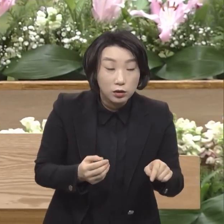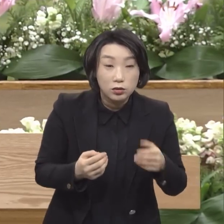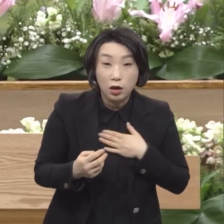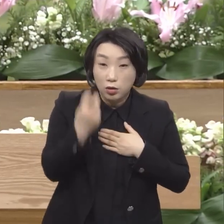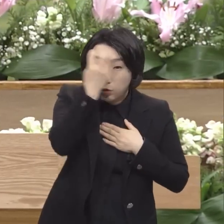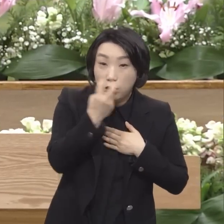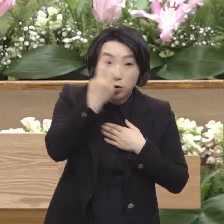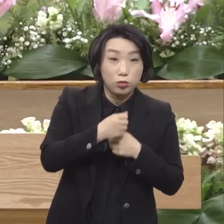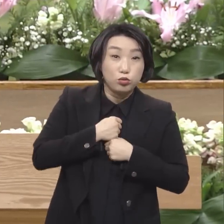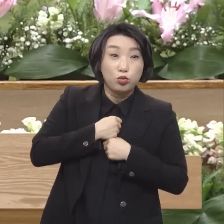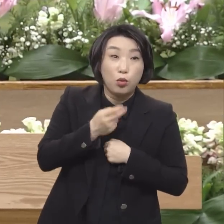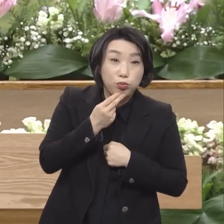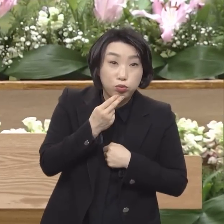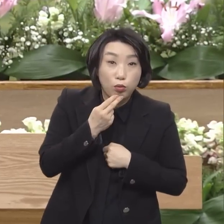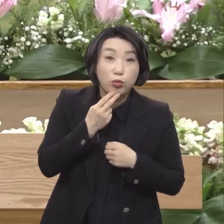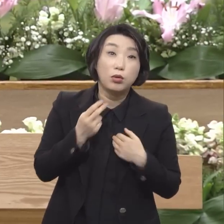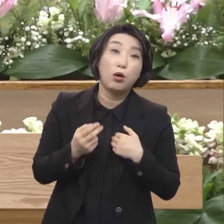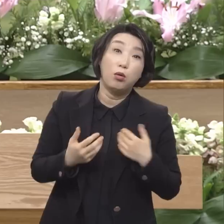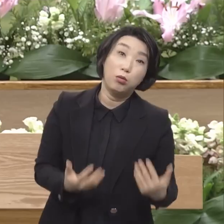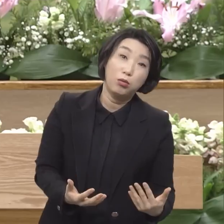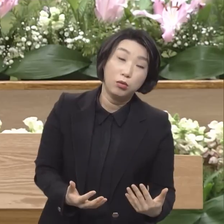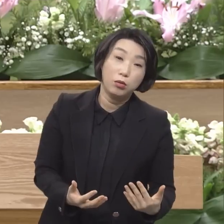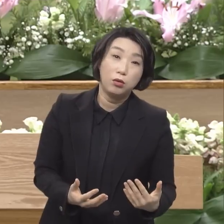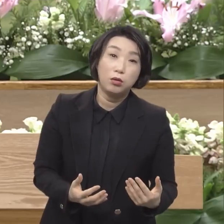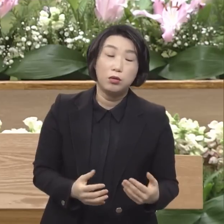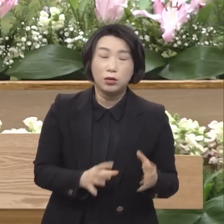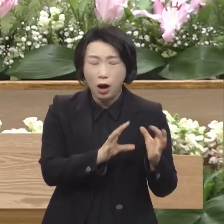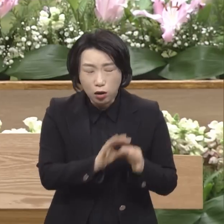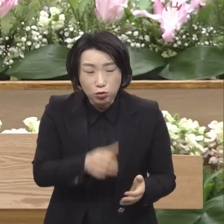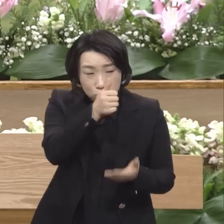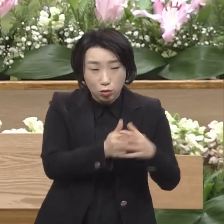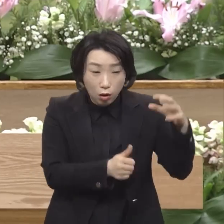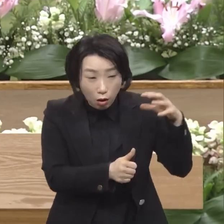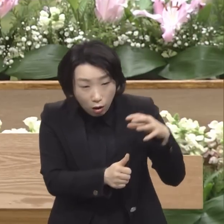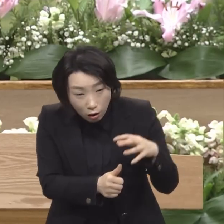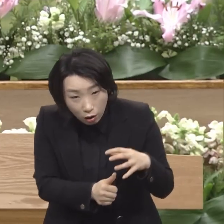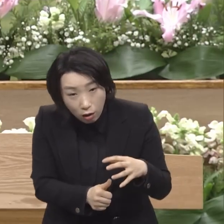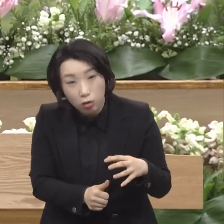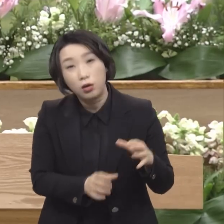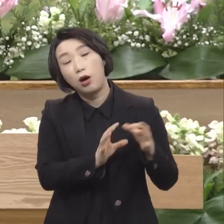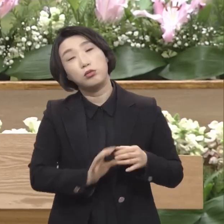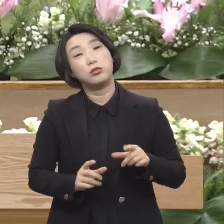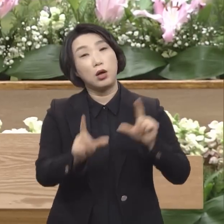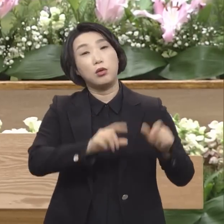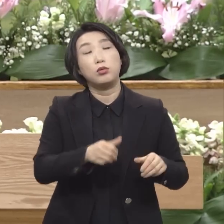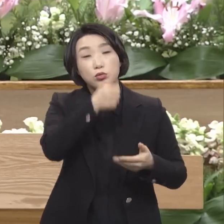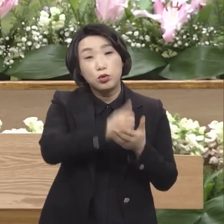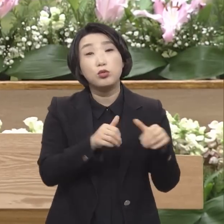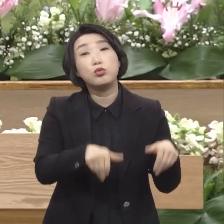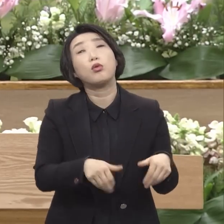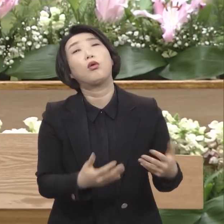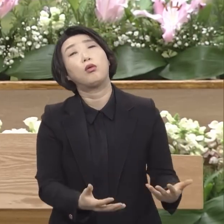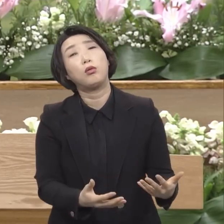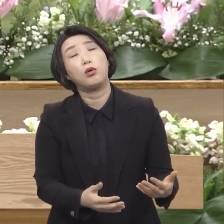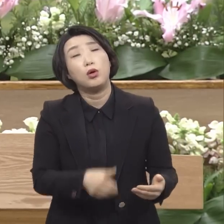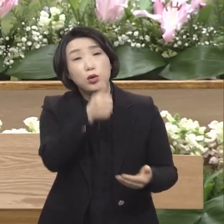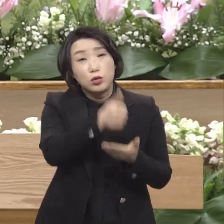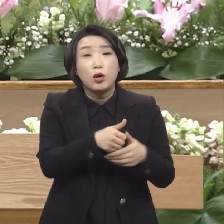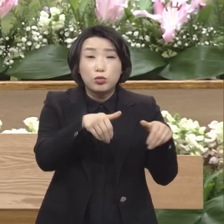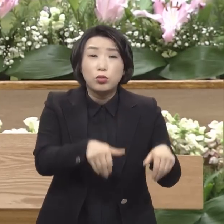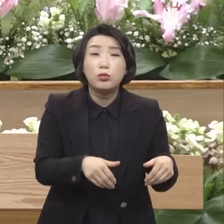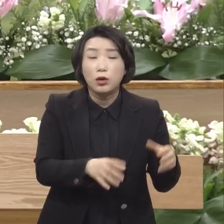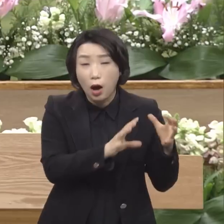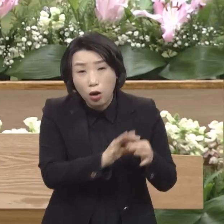해. 검토를 안 해. 언제까지 죄에 결박당하고 계겠어요? 죄의 종이 되겠어요. 죄의 노예가